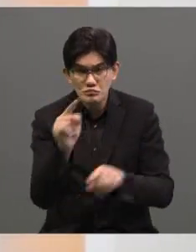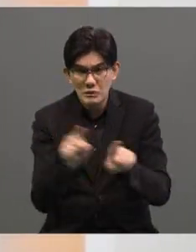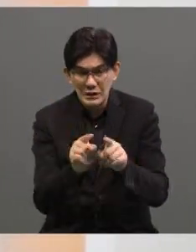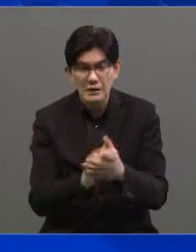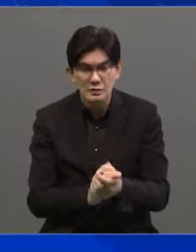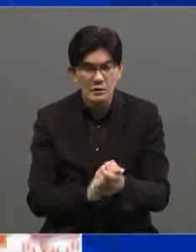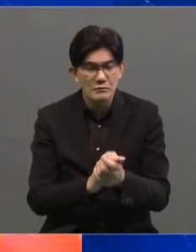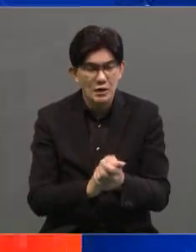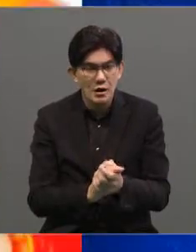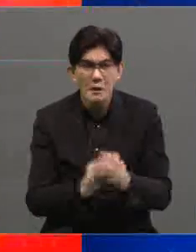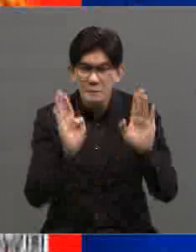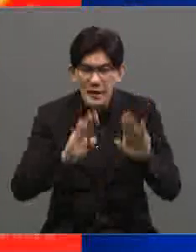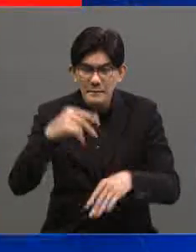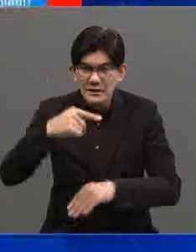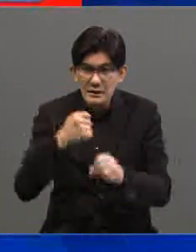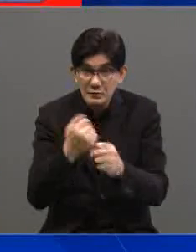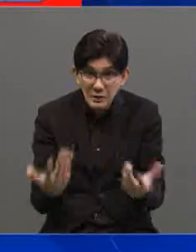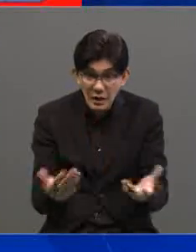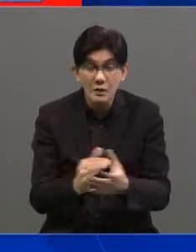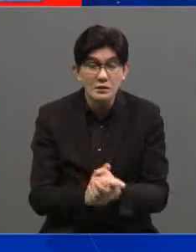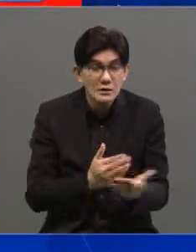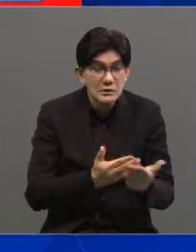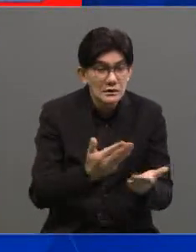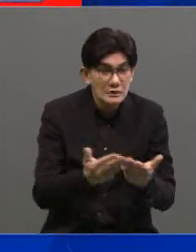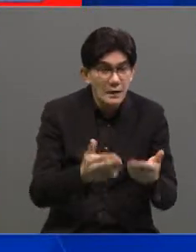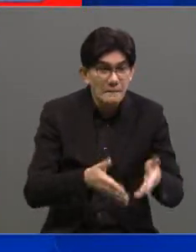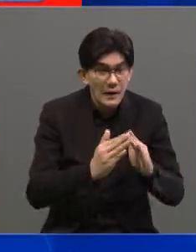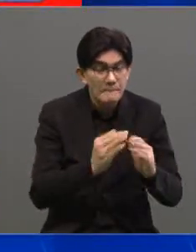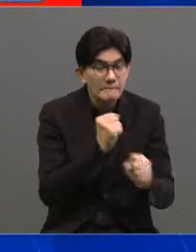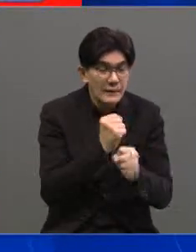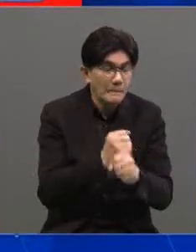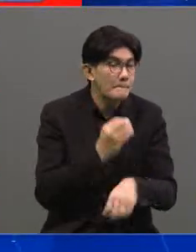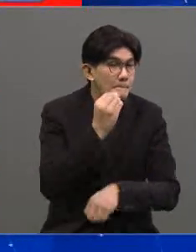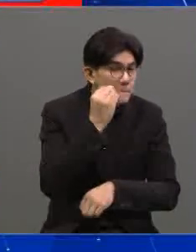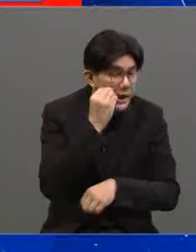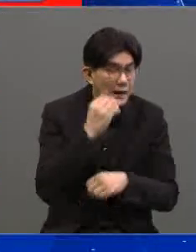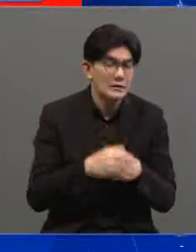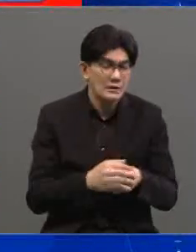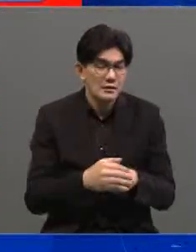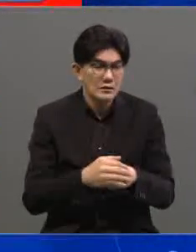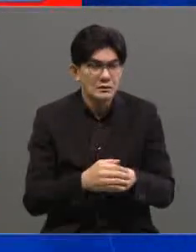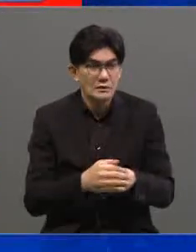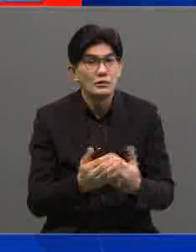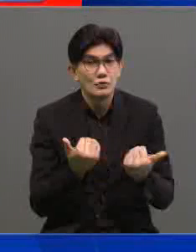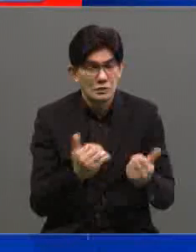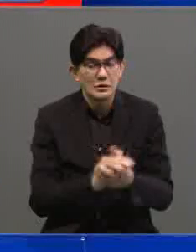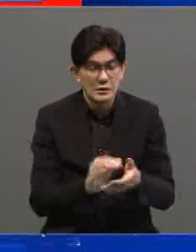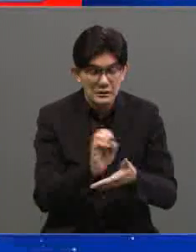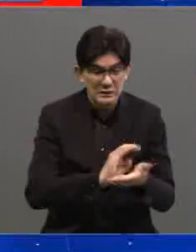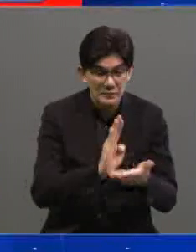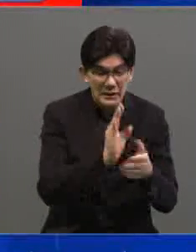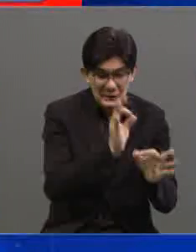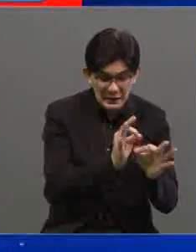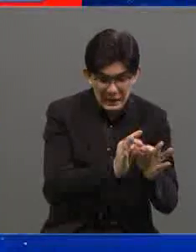าโปรโมชั่นสุดพิเศษยังไงอย่างกรณีกู้ซื้อปลูกสร้างต่อเติมหรือว่าซ่อมแซมหรือไถ่ถอนจำนองจากสถาบัน